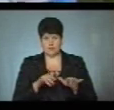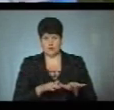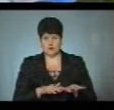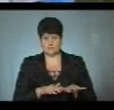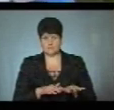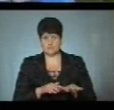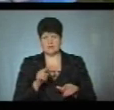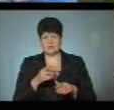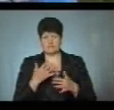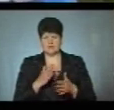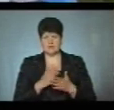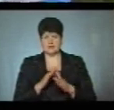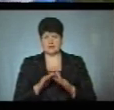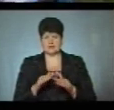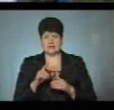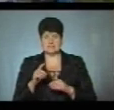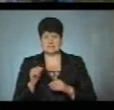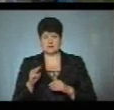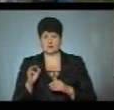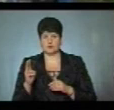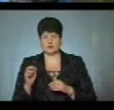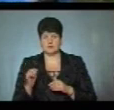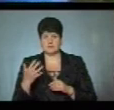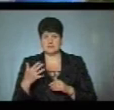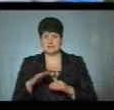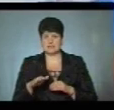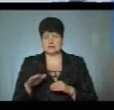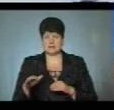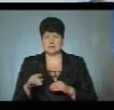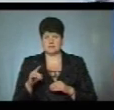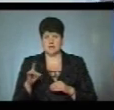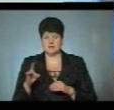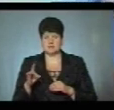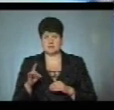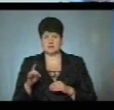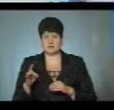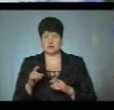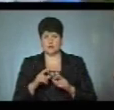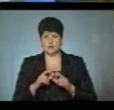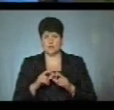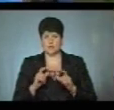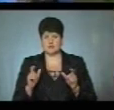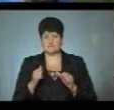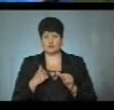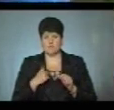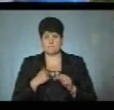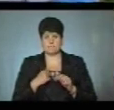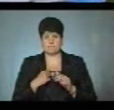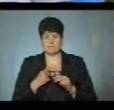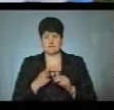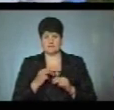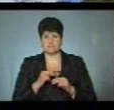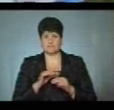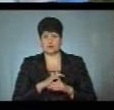виїзд. Там вже є дітки в Затоки, розумієте, 50 дітей з Баразький коліс з військово-патріотичним вихованням. Вадим